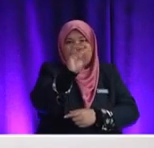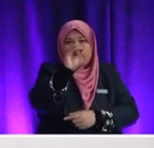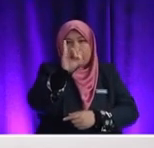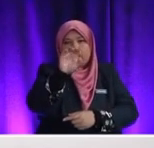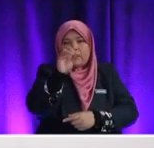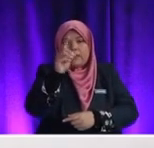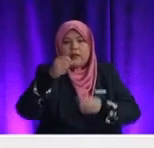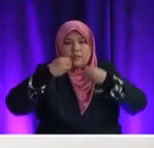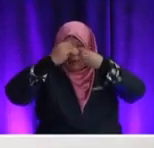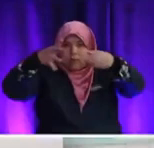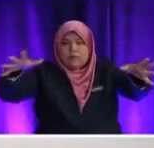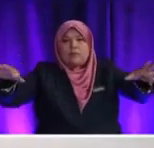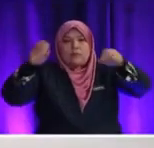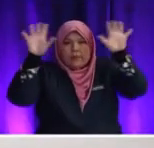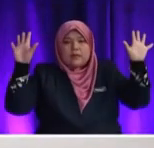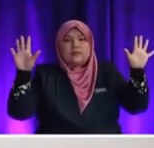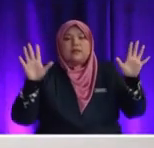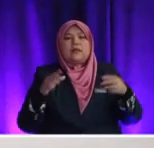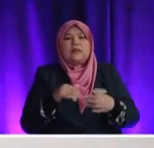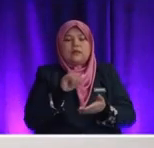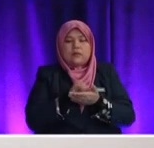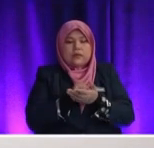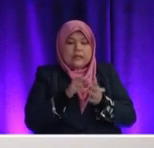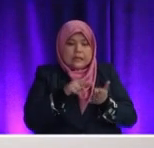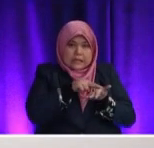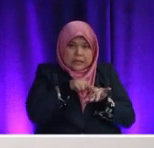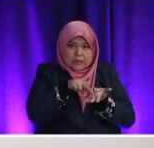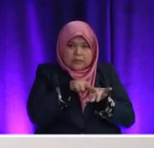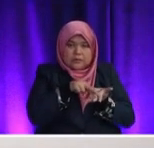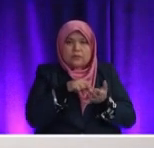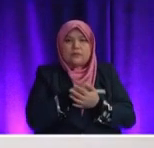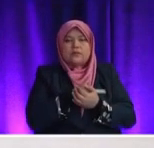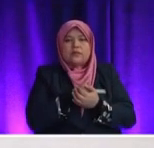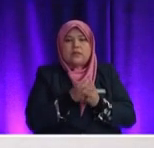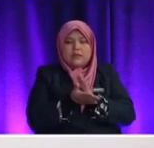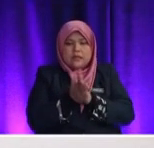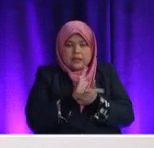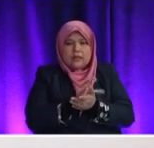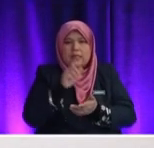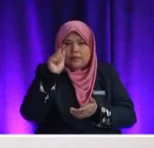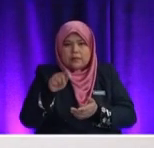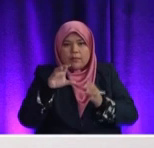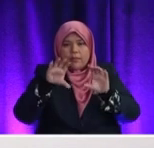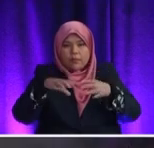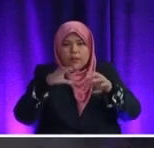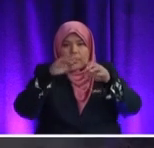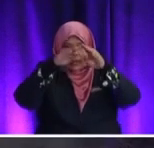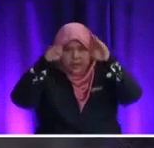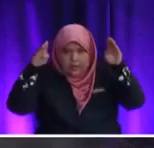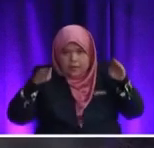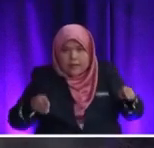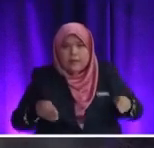bergeser myanimeku gesba curigo disebabkan Itulah suami kita kena jalannya di kebawa Sharp iya